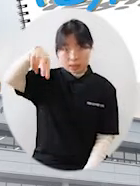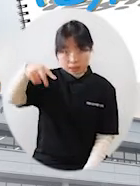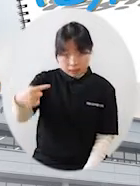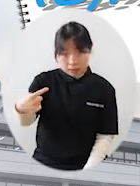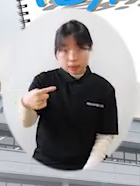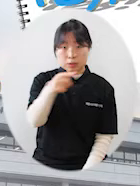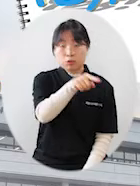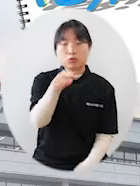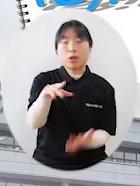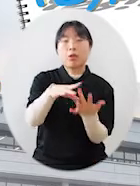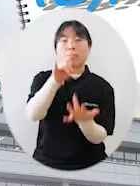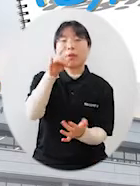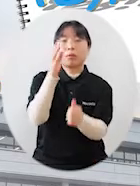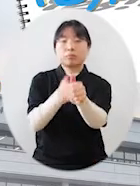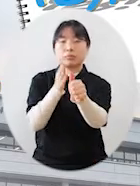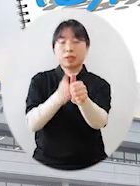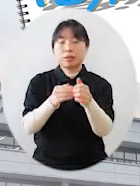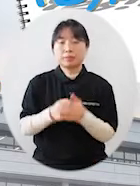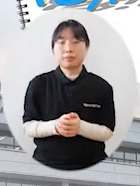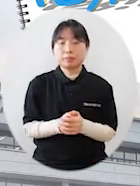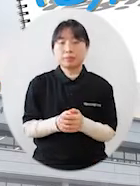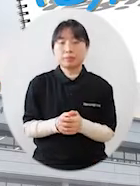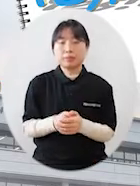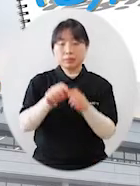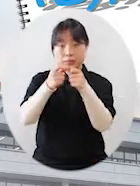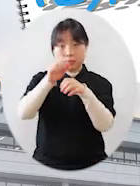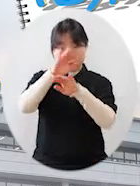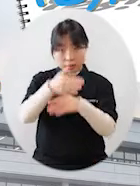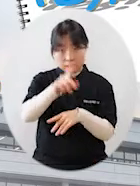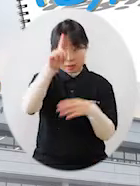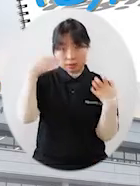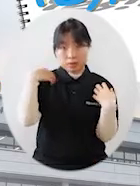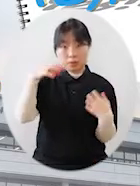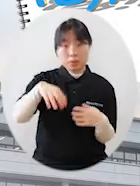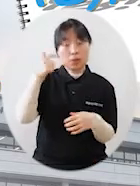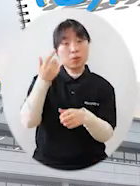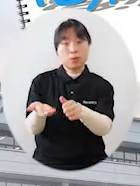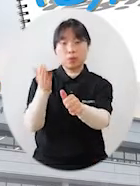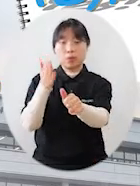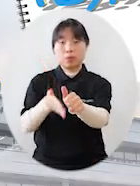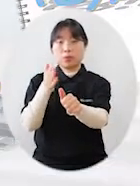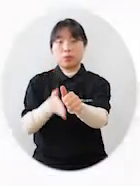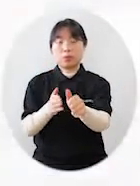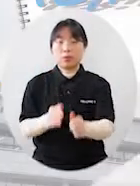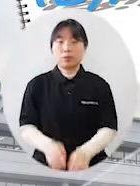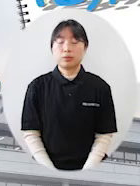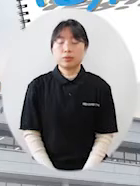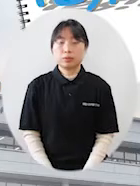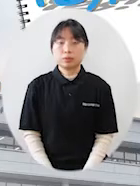방법으로 진행하면 됩니다. 관련 문의사항은 세정과로 연락 바랍니다.